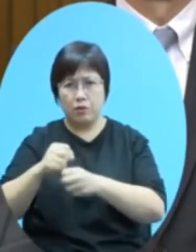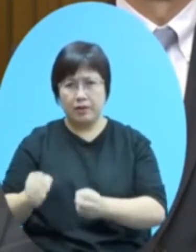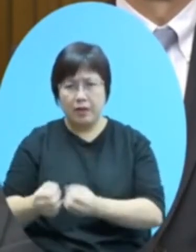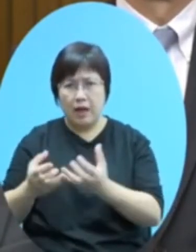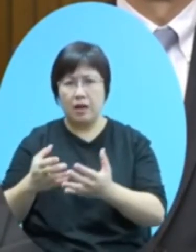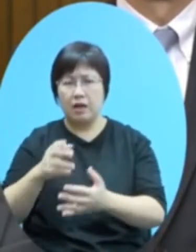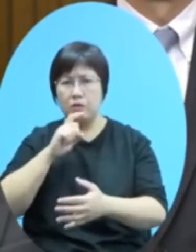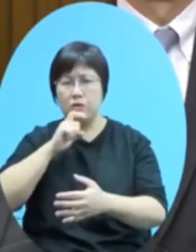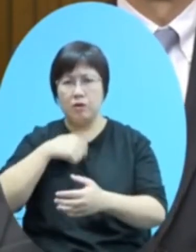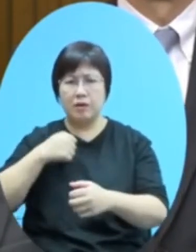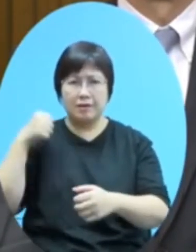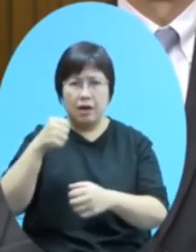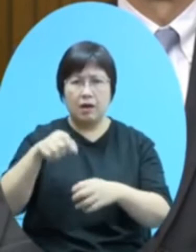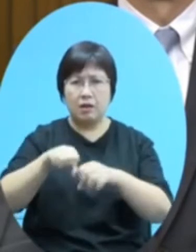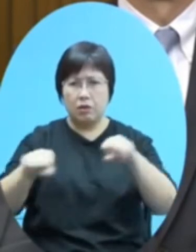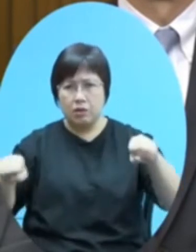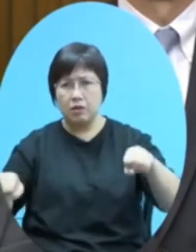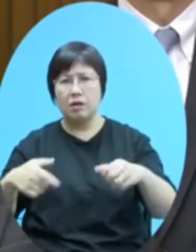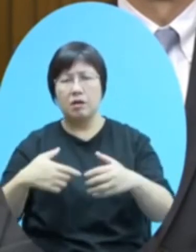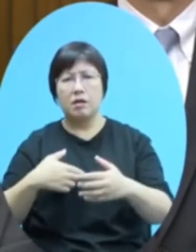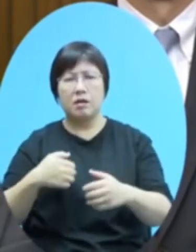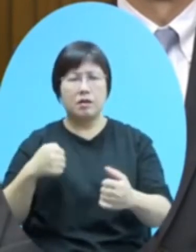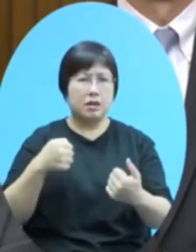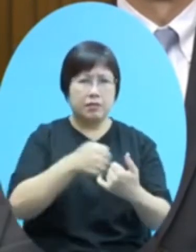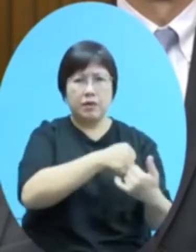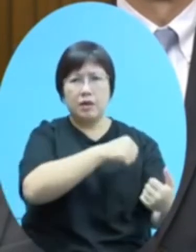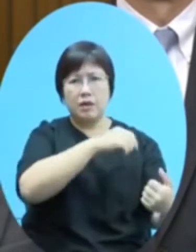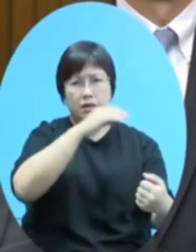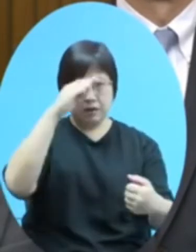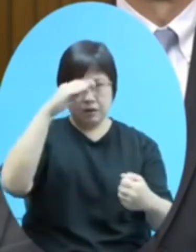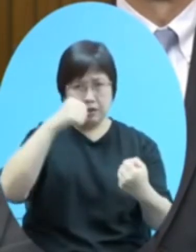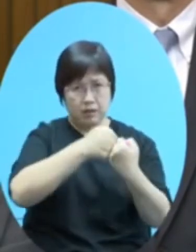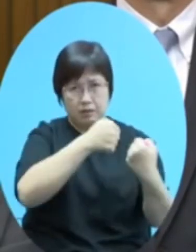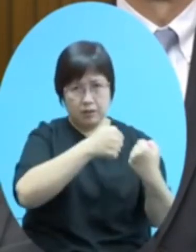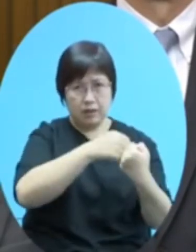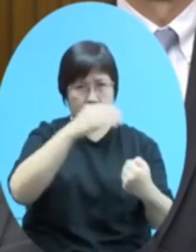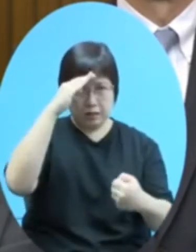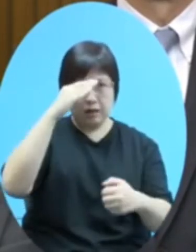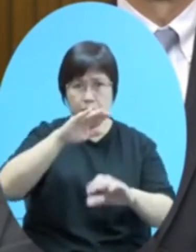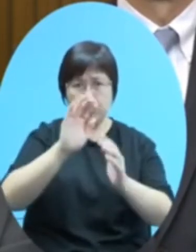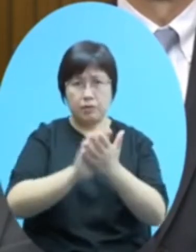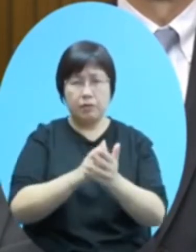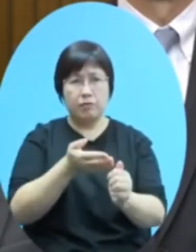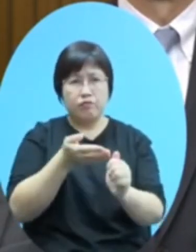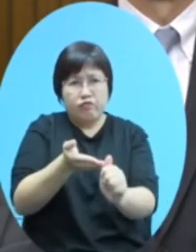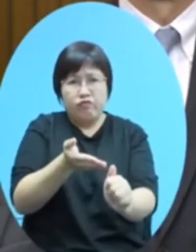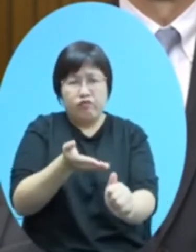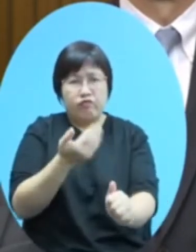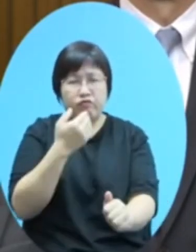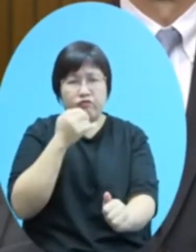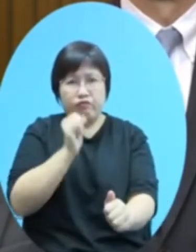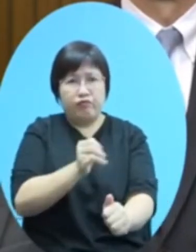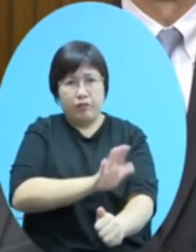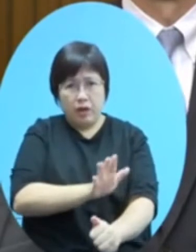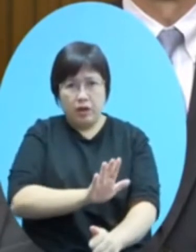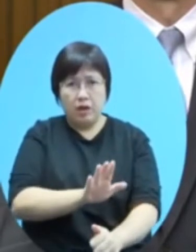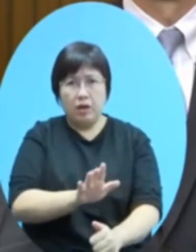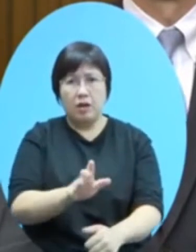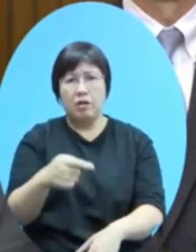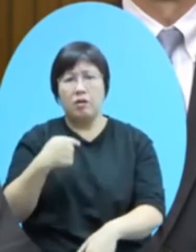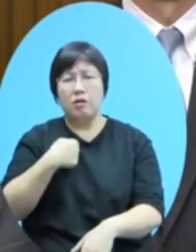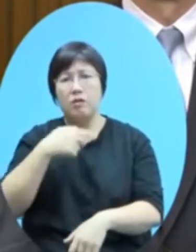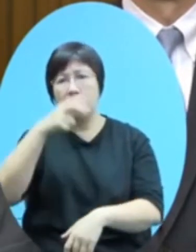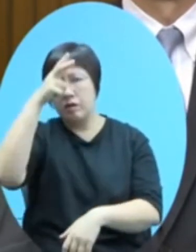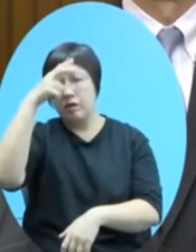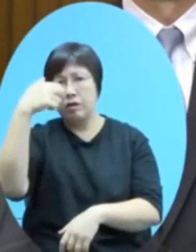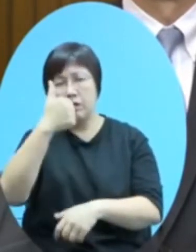攻击性的武器、袭击警务人员，是不是全部都要不追究呢？况且这个也不是我作为